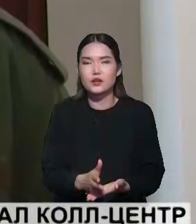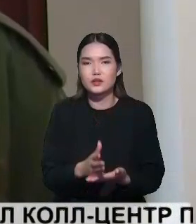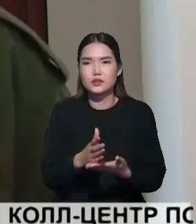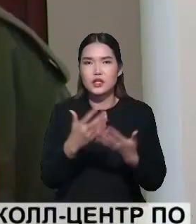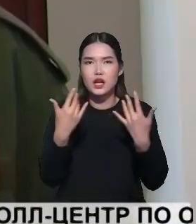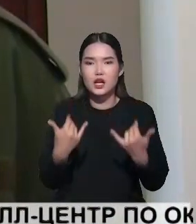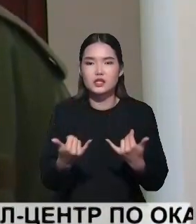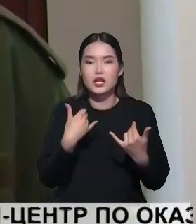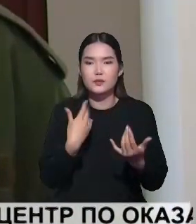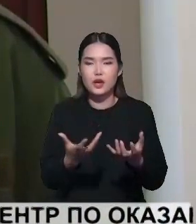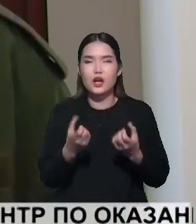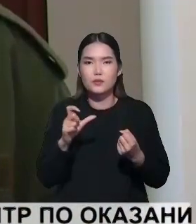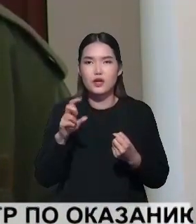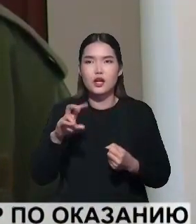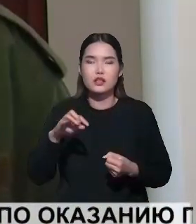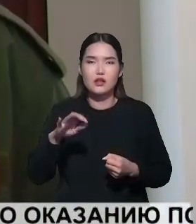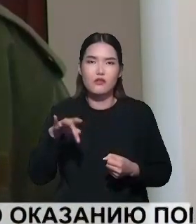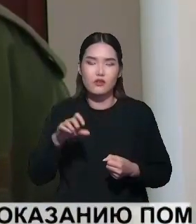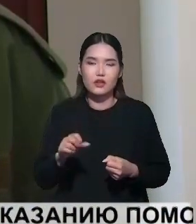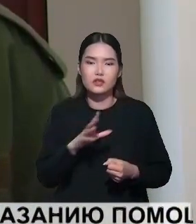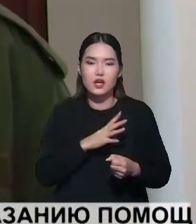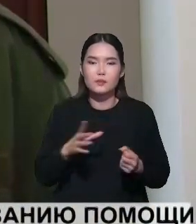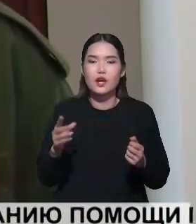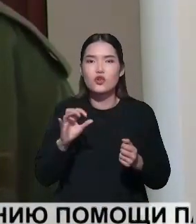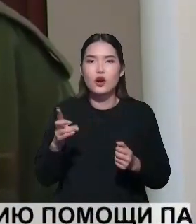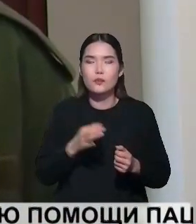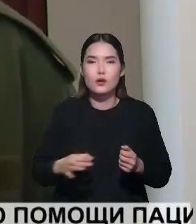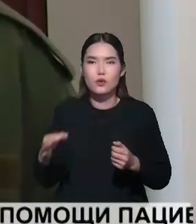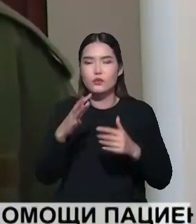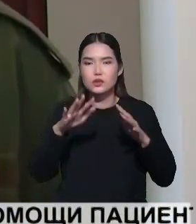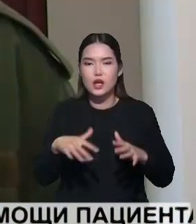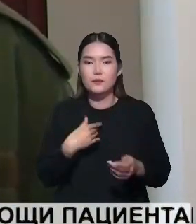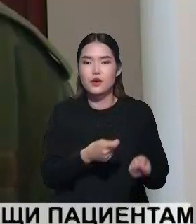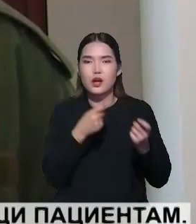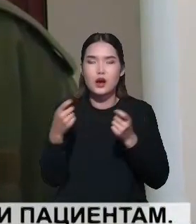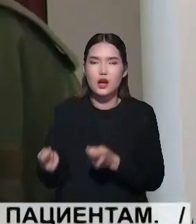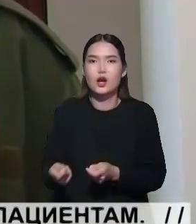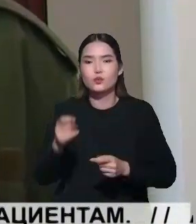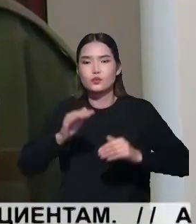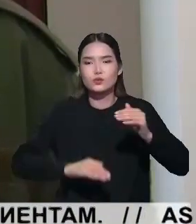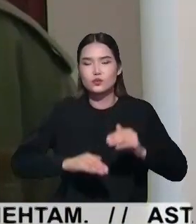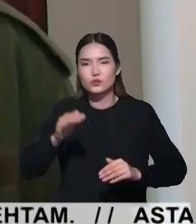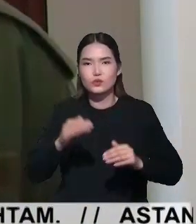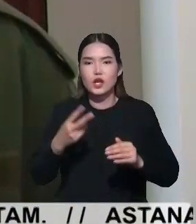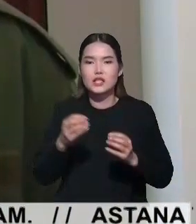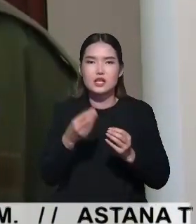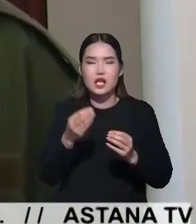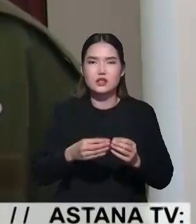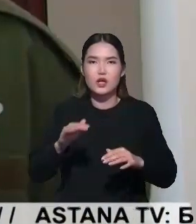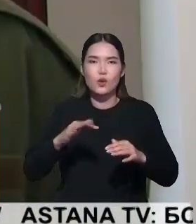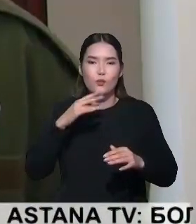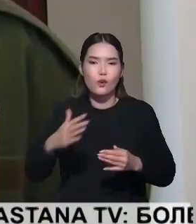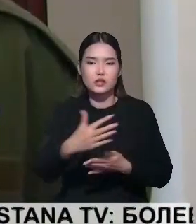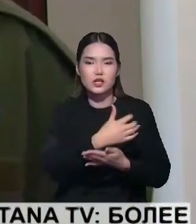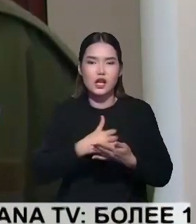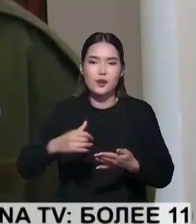Сегодня мы приняли эстафету. В целом по Жамбылской области свыше 100 волонтеров. Мы очистили дорогу с двух сторон. Более 10 тонн мусора было собрано. Кроме того, в